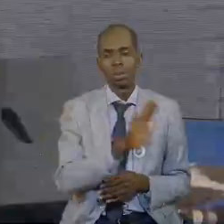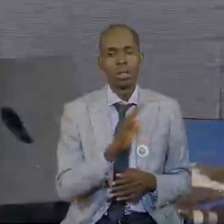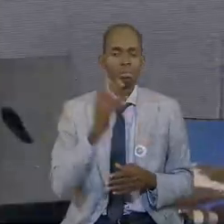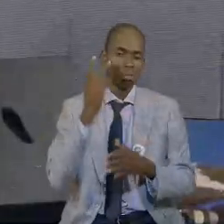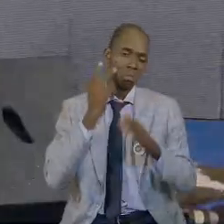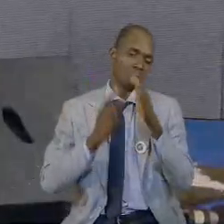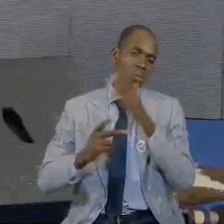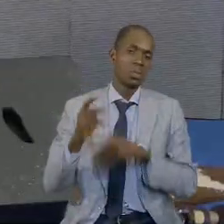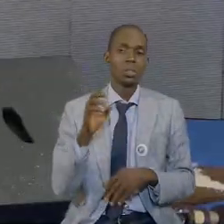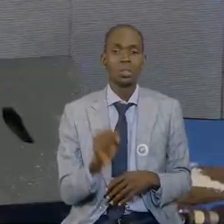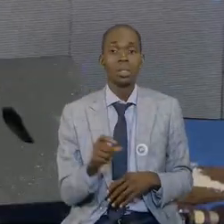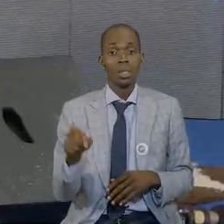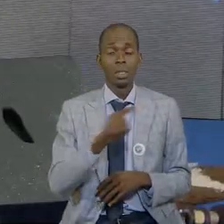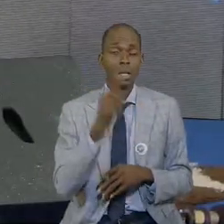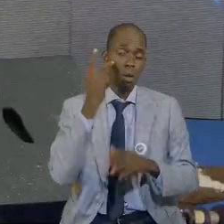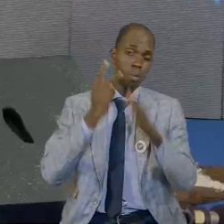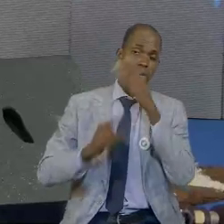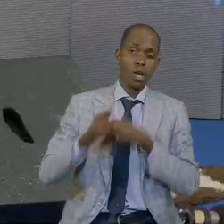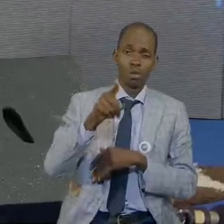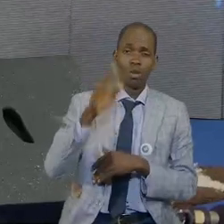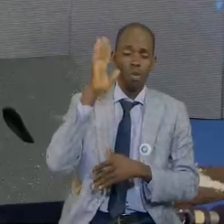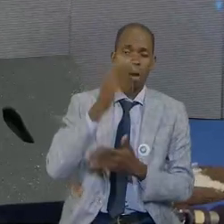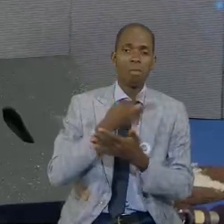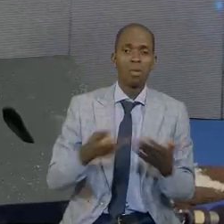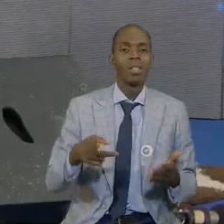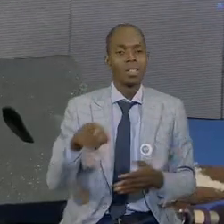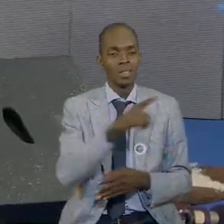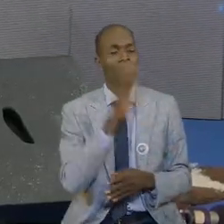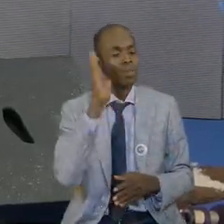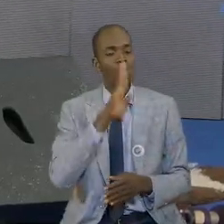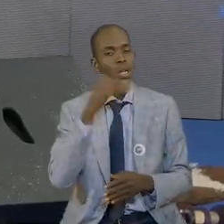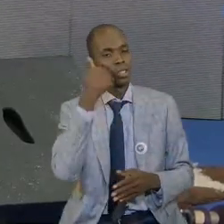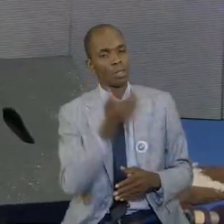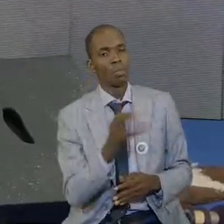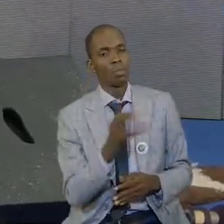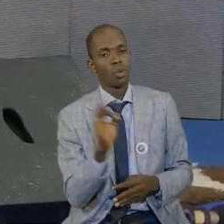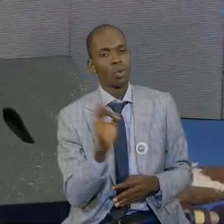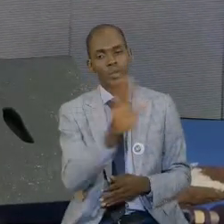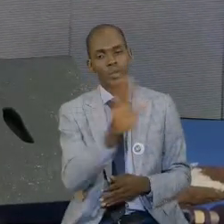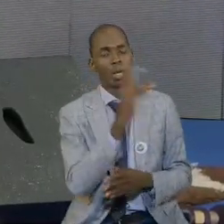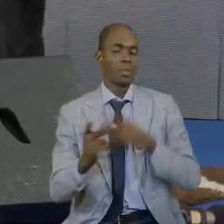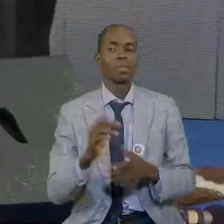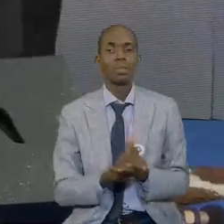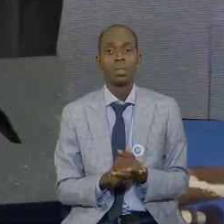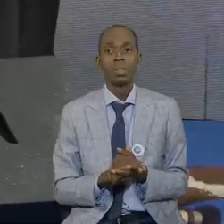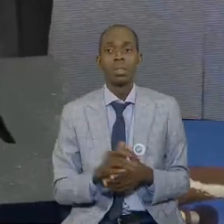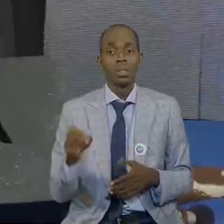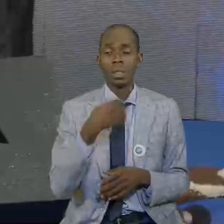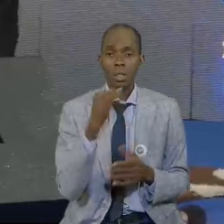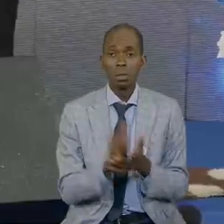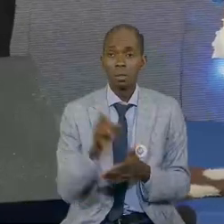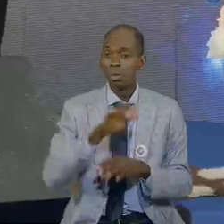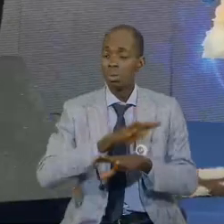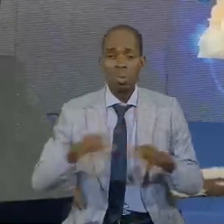promesse. They say you will fail. They'll be ashamed of that prophecy. Ils ont dit que tu vas échouer. Ils auront honte de leur prophétie. Have